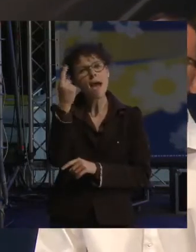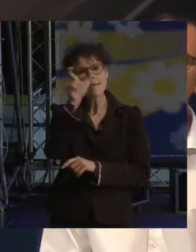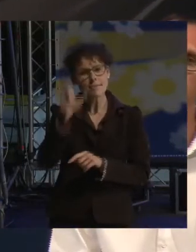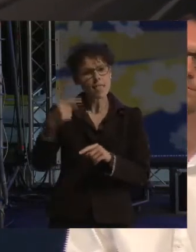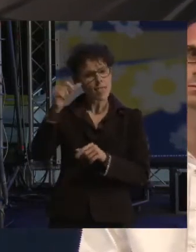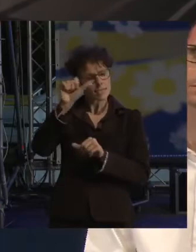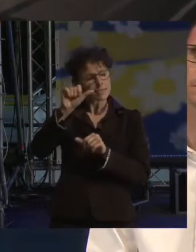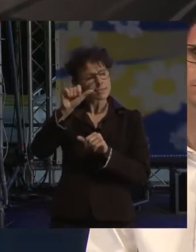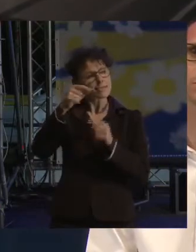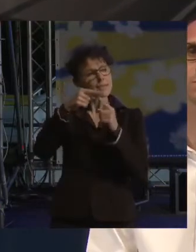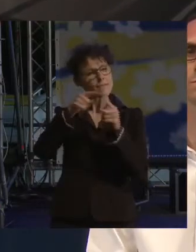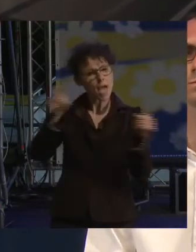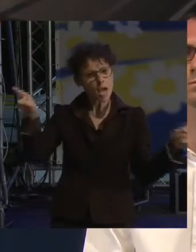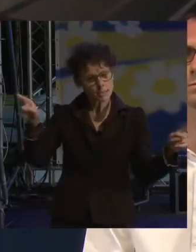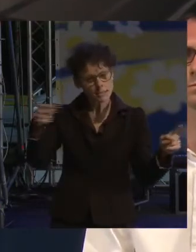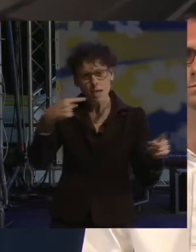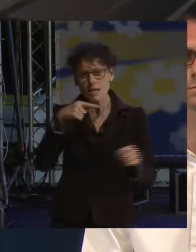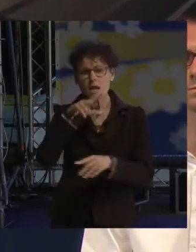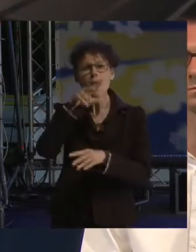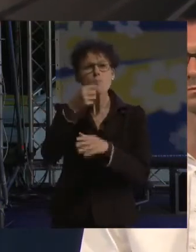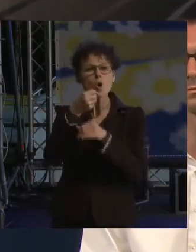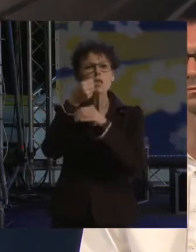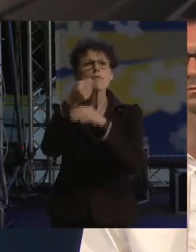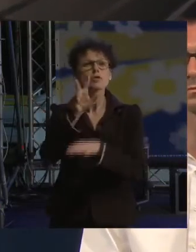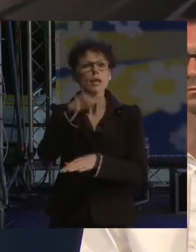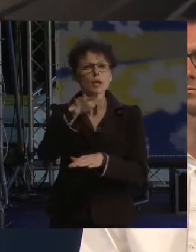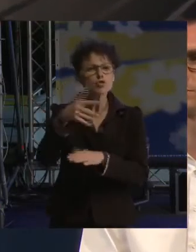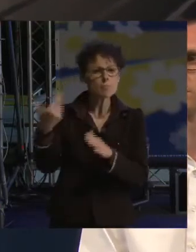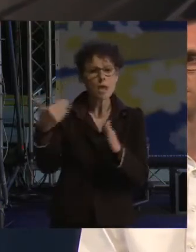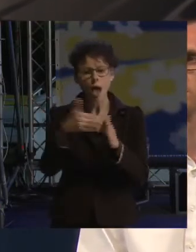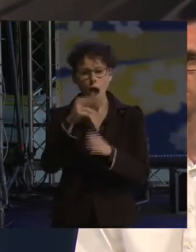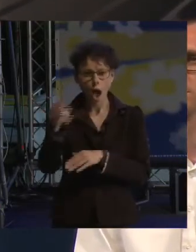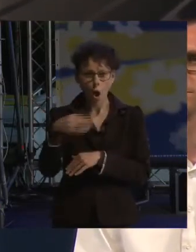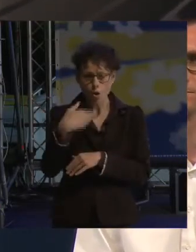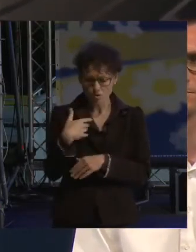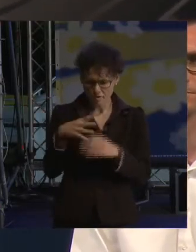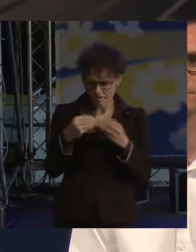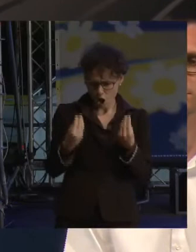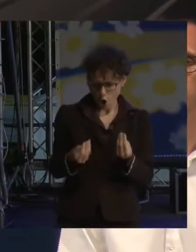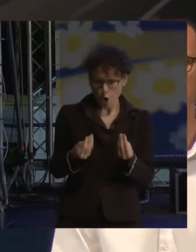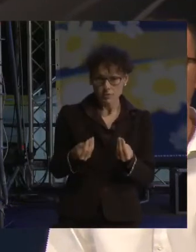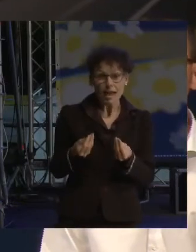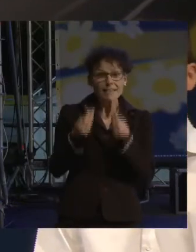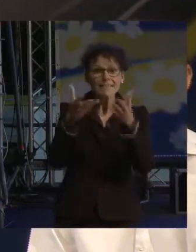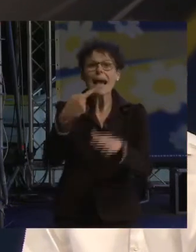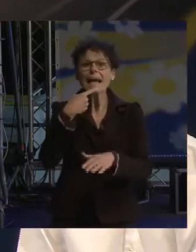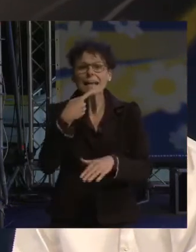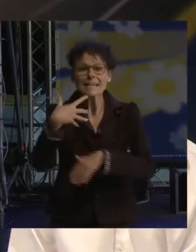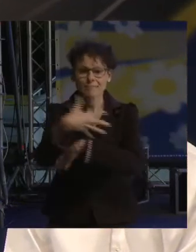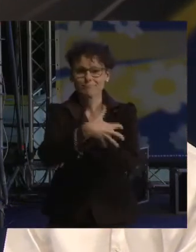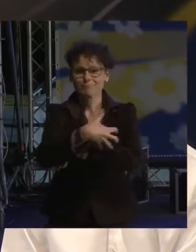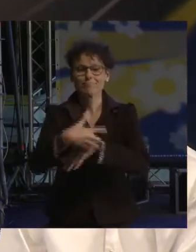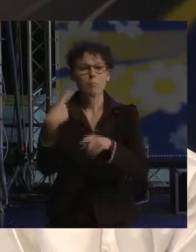poteva avere uno stipendio i 10mila euro ha detto ma che me ne faccio di tutti questi soldi proviamo a darli a chi ne ha bisogno ne abbiamo